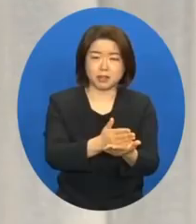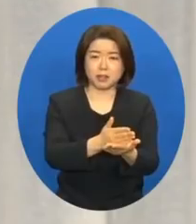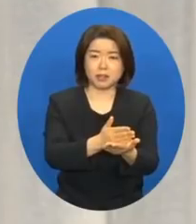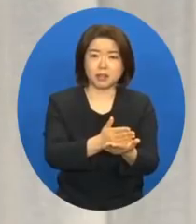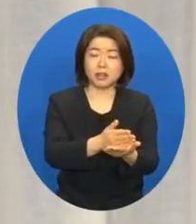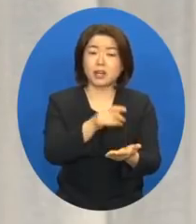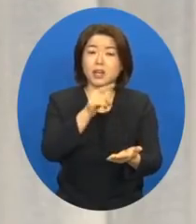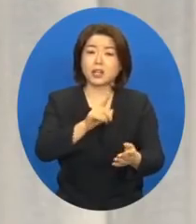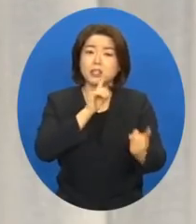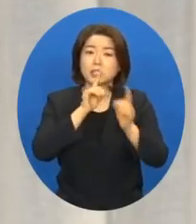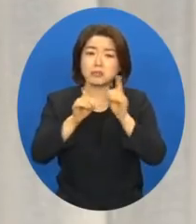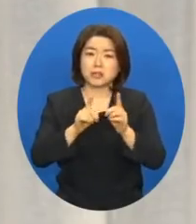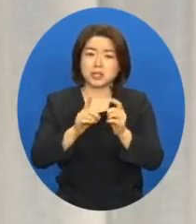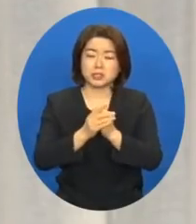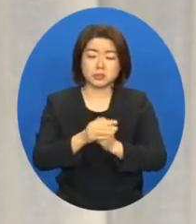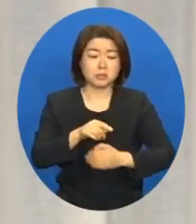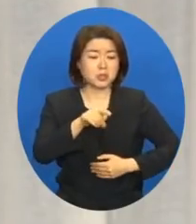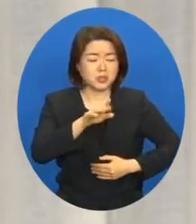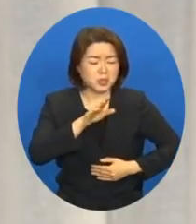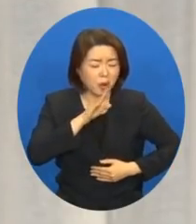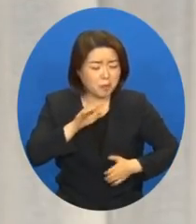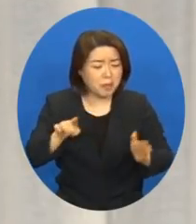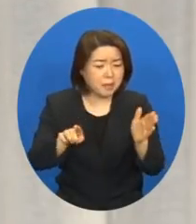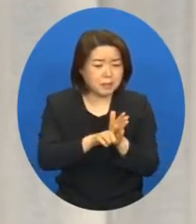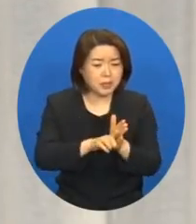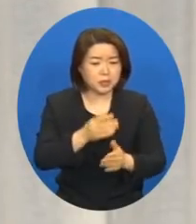이 말씀을 정말 믿게 하라.